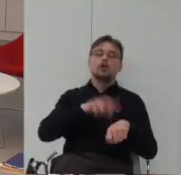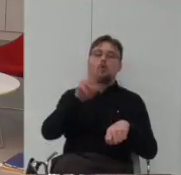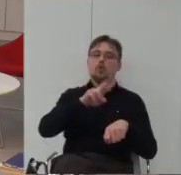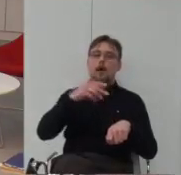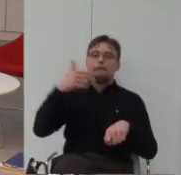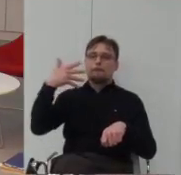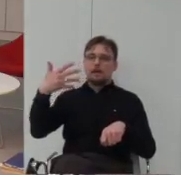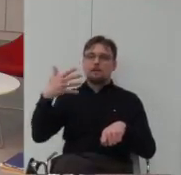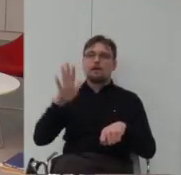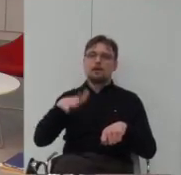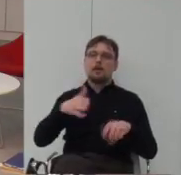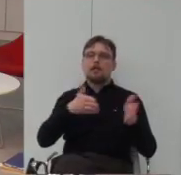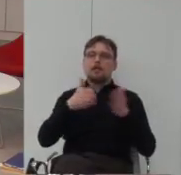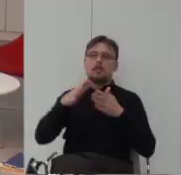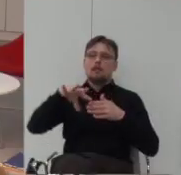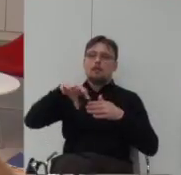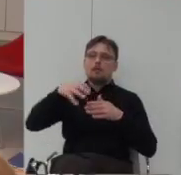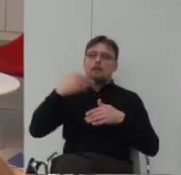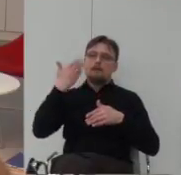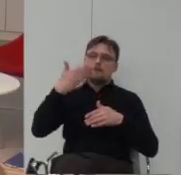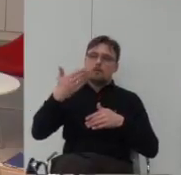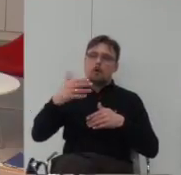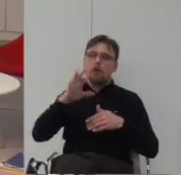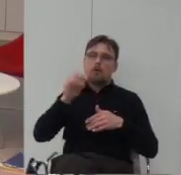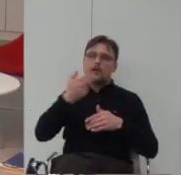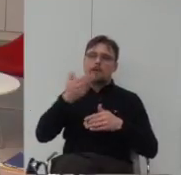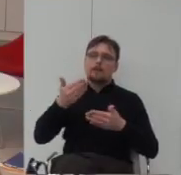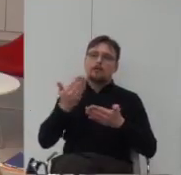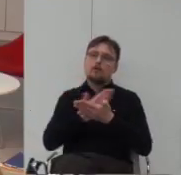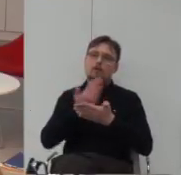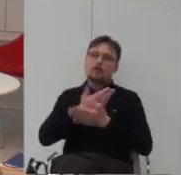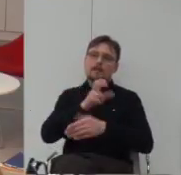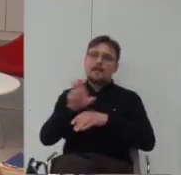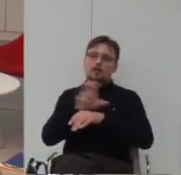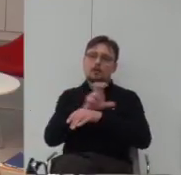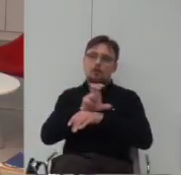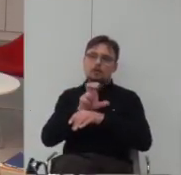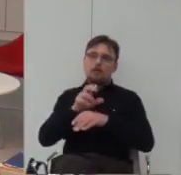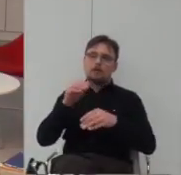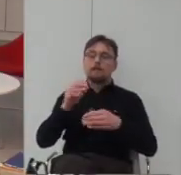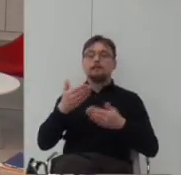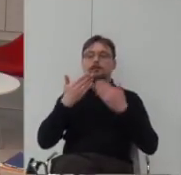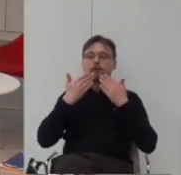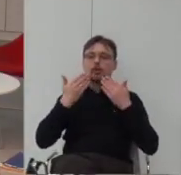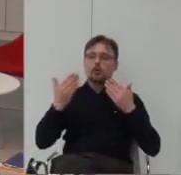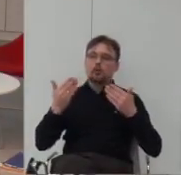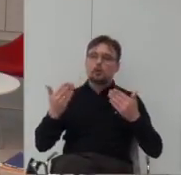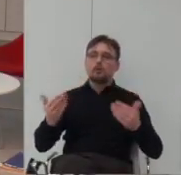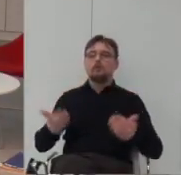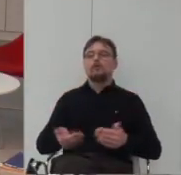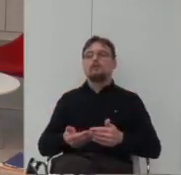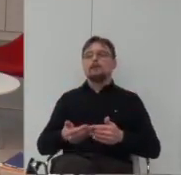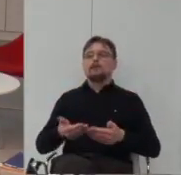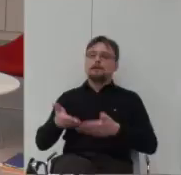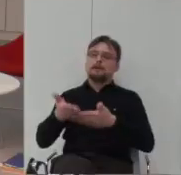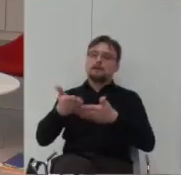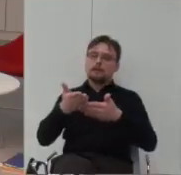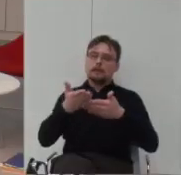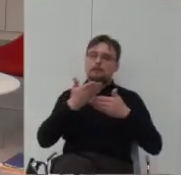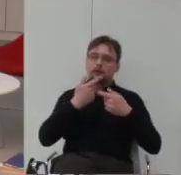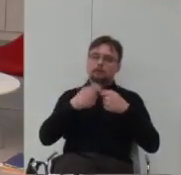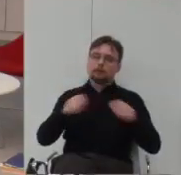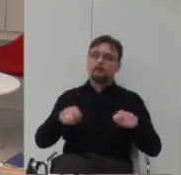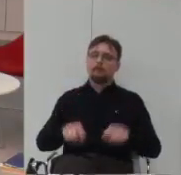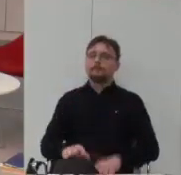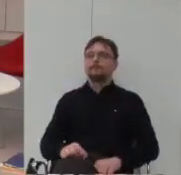14.05 ruszymy z kolejnym blokiem poświęconym innowacjom technologicznym. Także dziękujemy raz jeszcze naszym prelegentom i zapraszamy